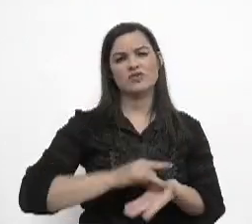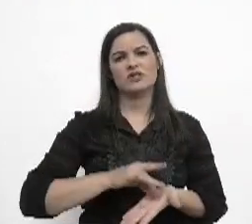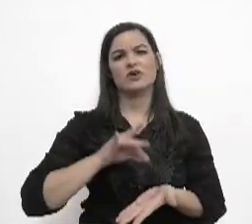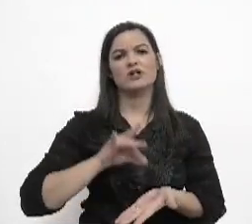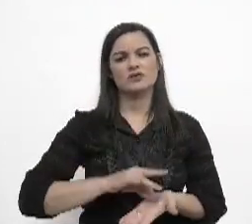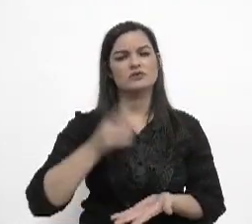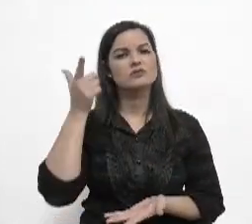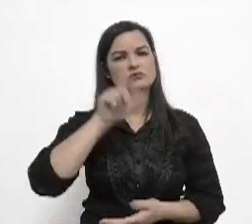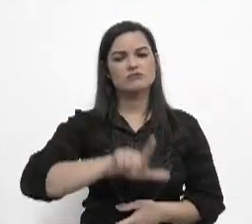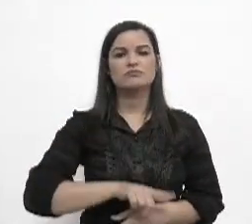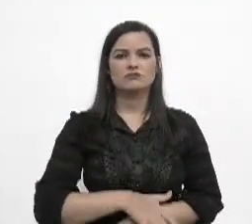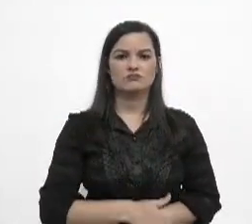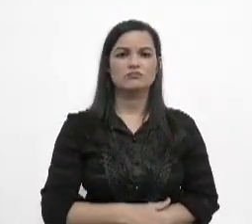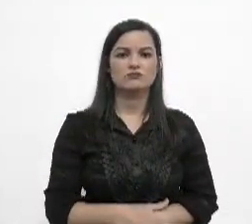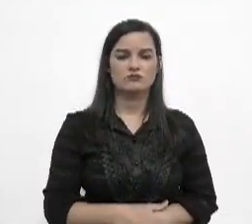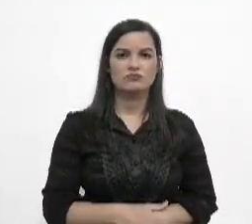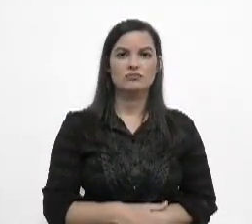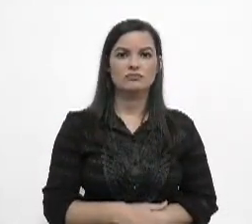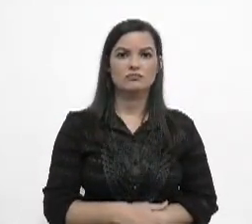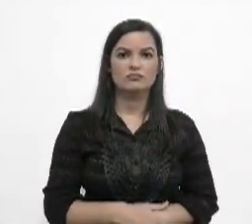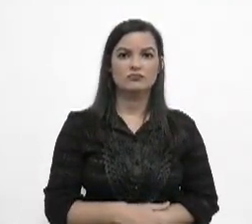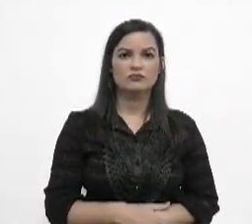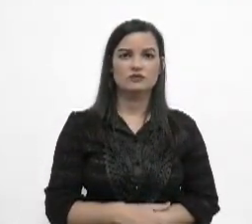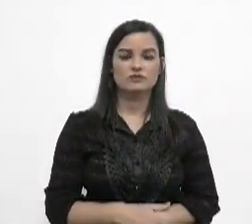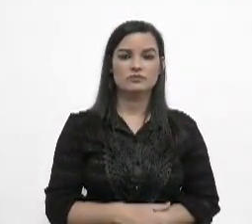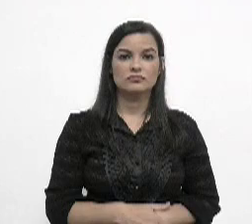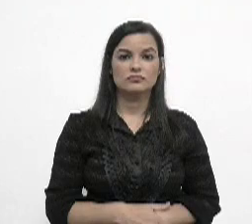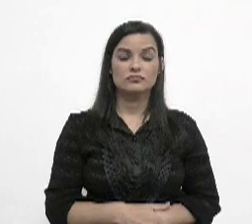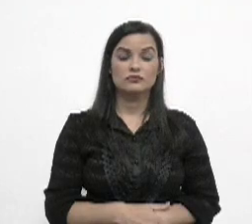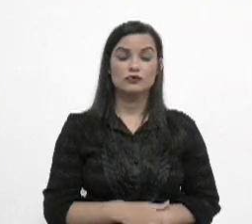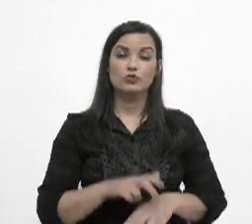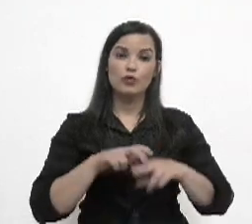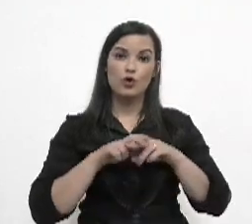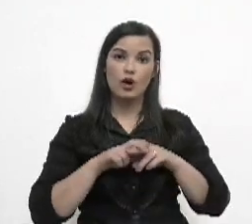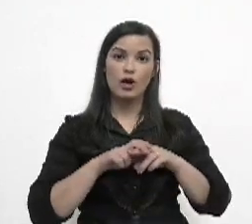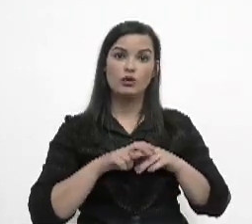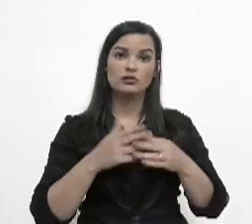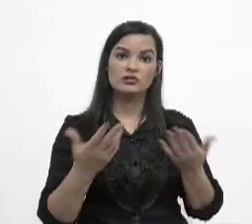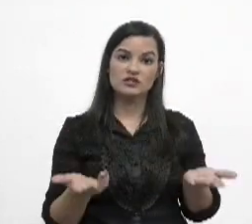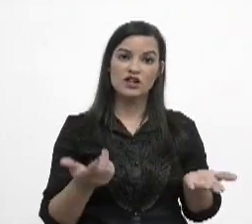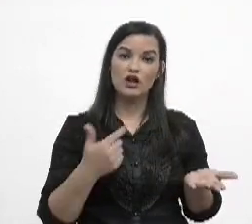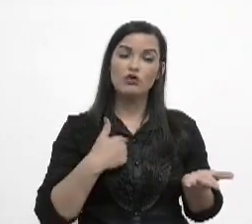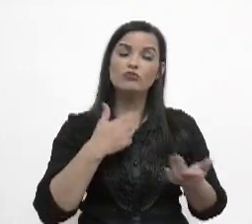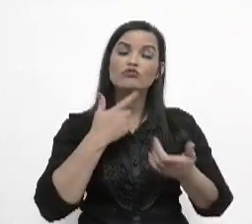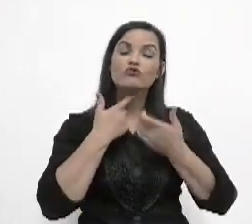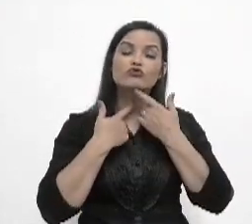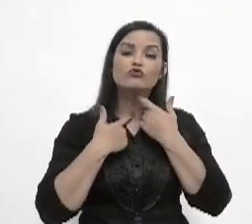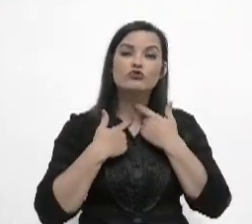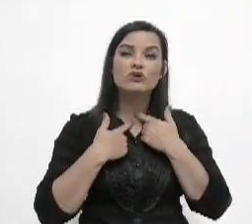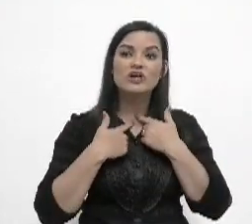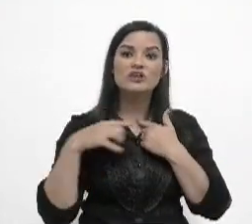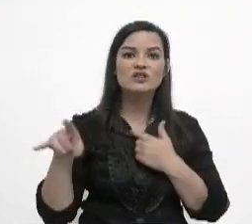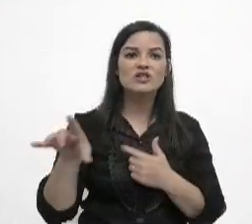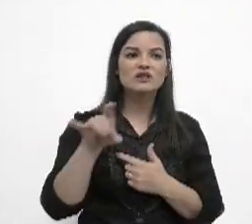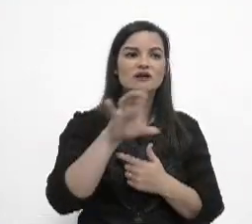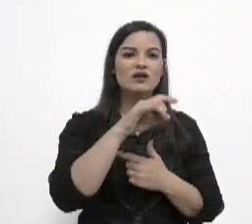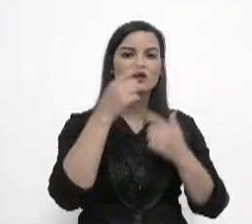눈이 열려지기를 주의 이름으로 E 축원합니다. nesse significado, eu desejo que os nossos irmãos possam abrir os seus olhos para o amor